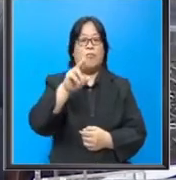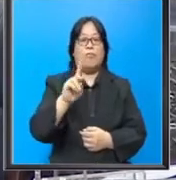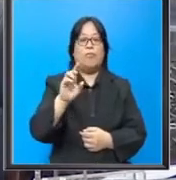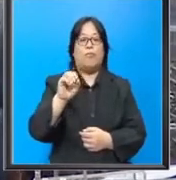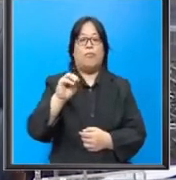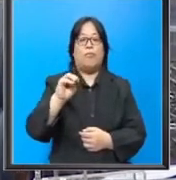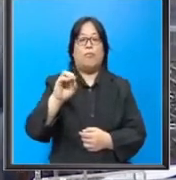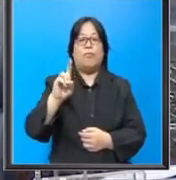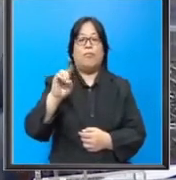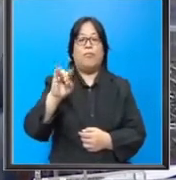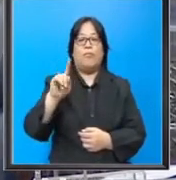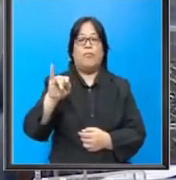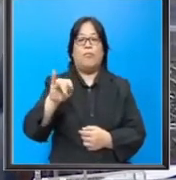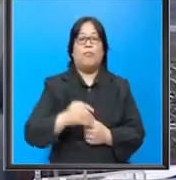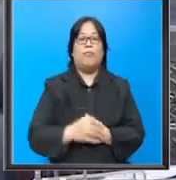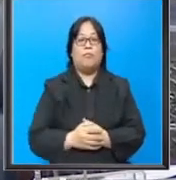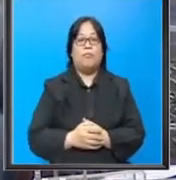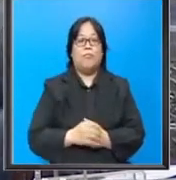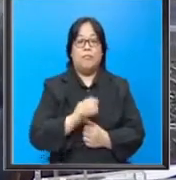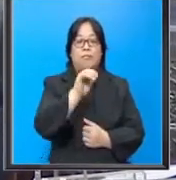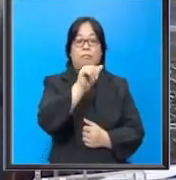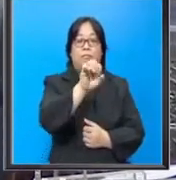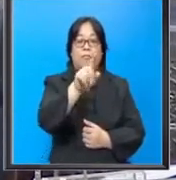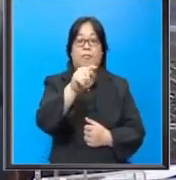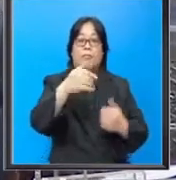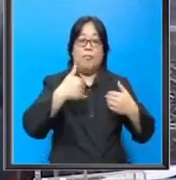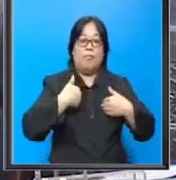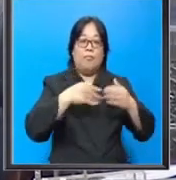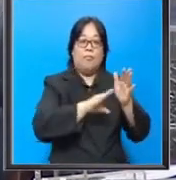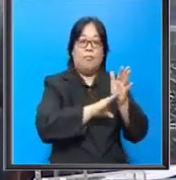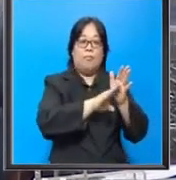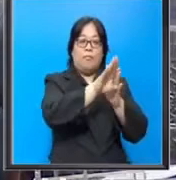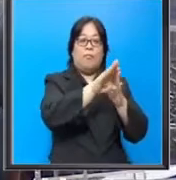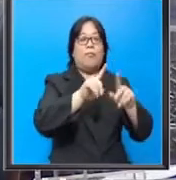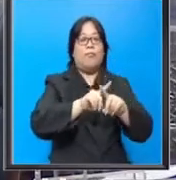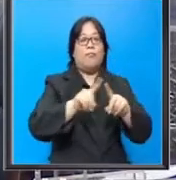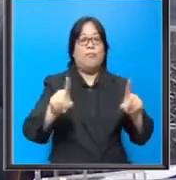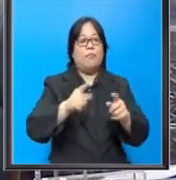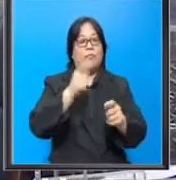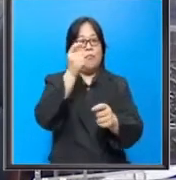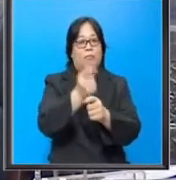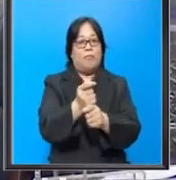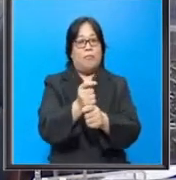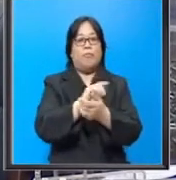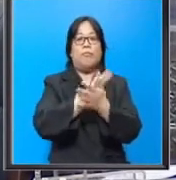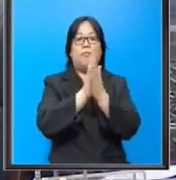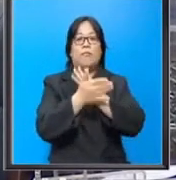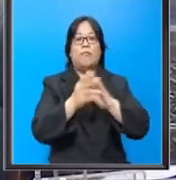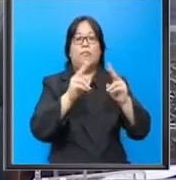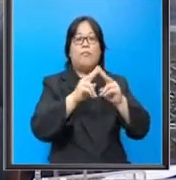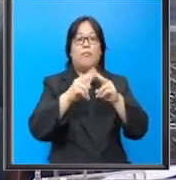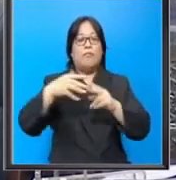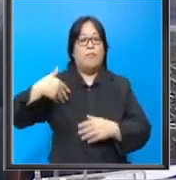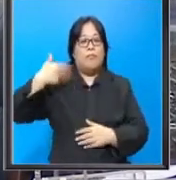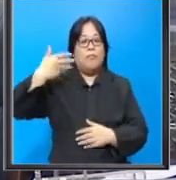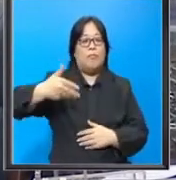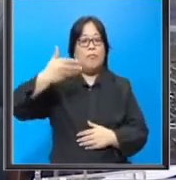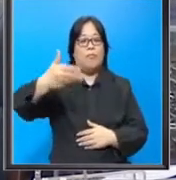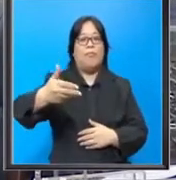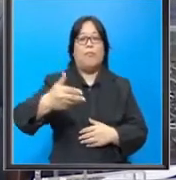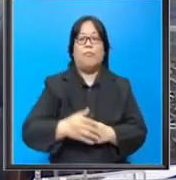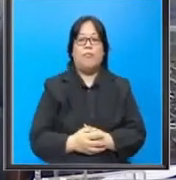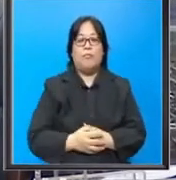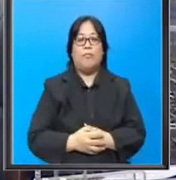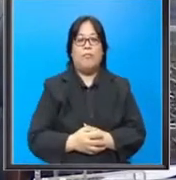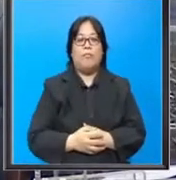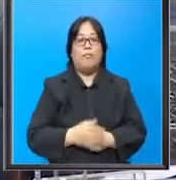komoditi apabila Estate adanya pembangunan tetapi kekalkan Yes sebagai Kampung warisan